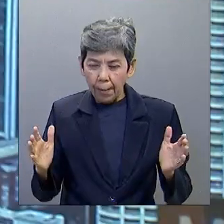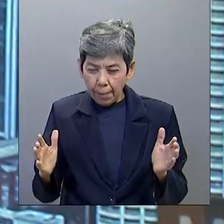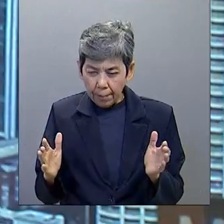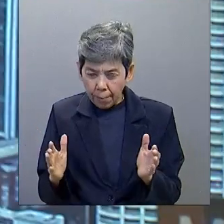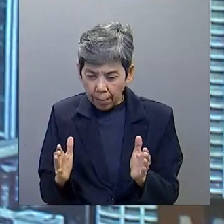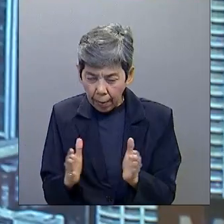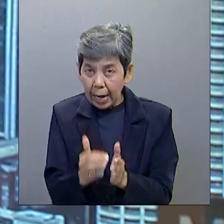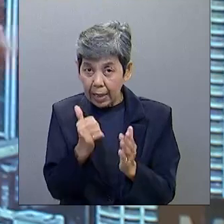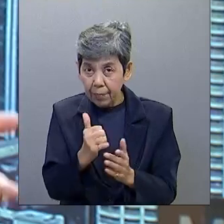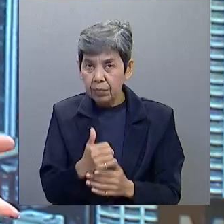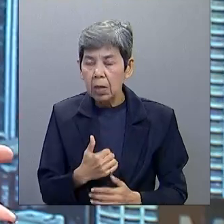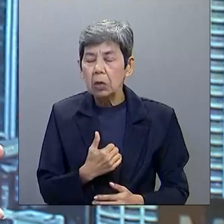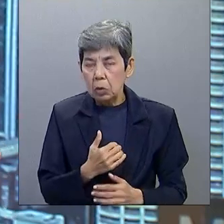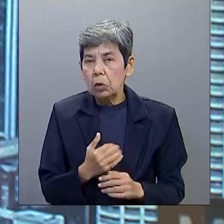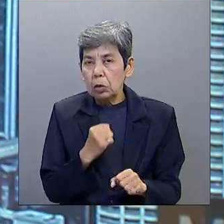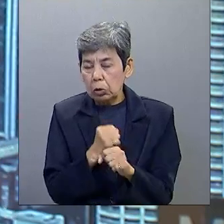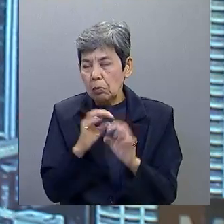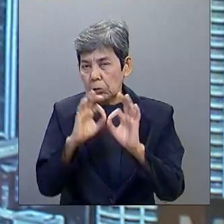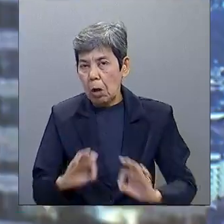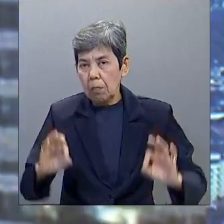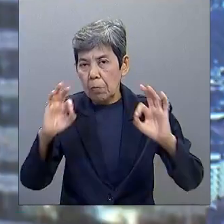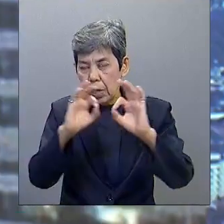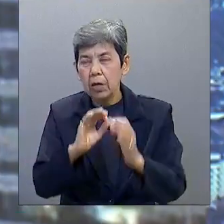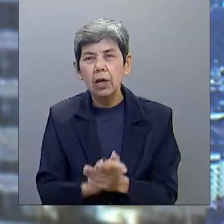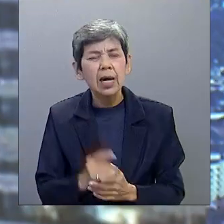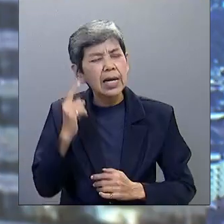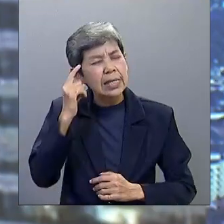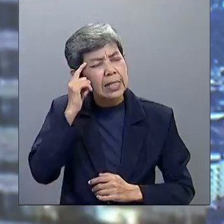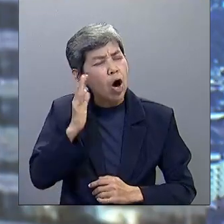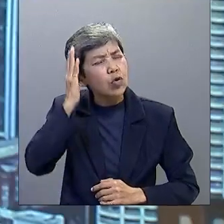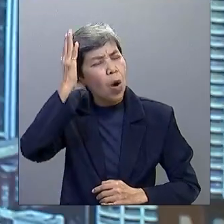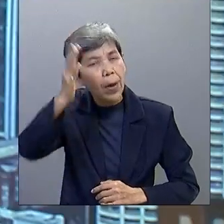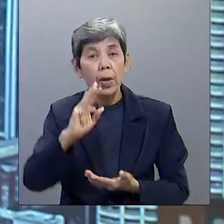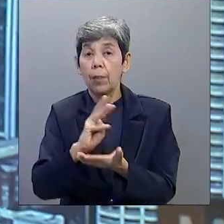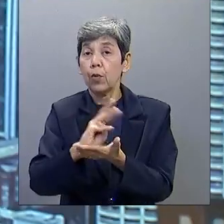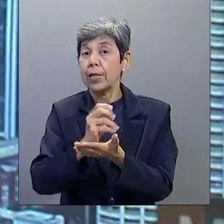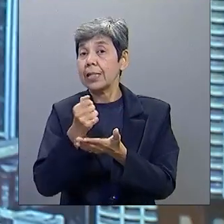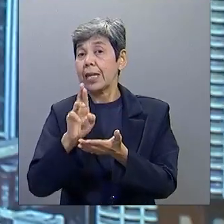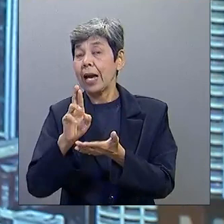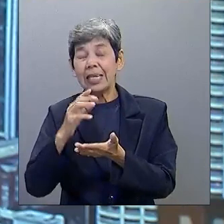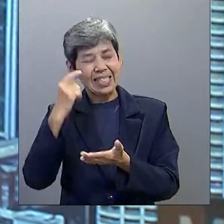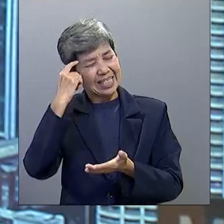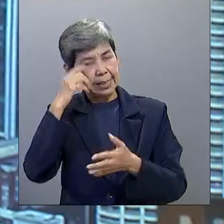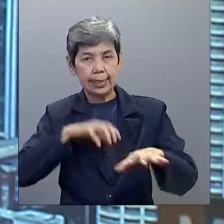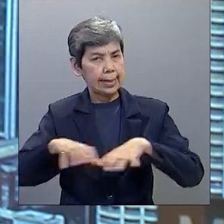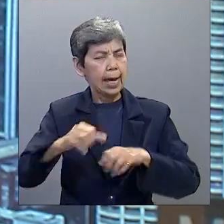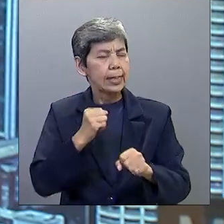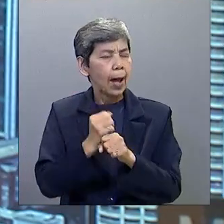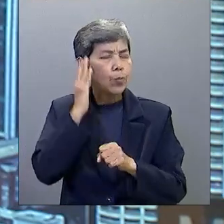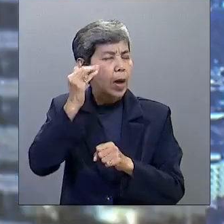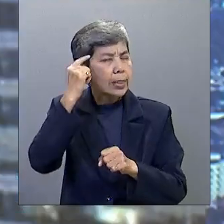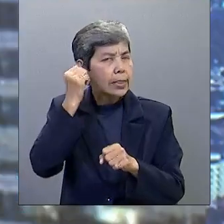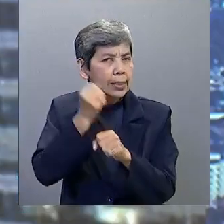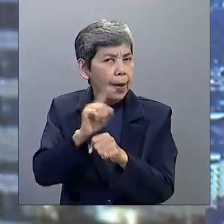งด้วยอันนี้ต้องบอกว่ามันเป็นฟันเฟืองสำคัญทีเดียวในอนาคตแล้วกันค่ะมูลนิธิอิสระชัยมีการดำเนินการอย่างไรบ้างไหม